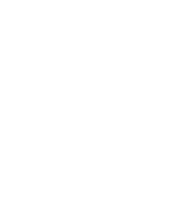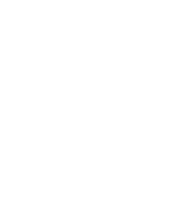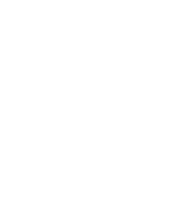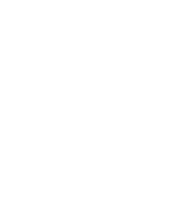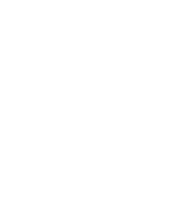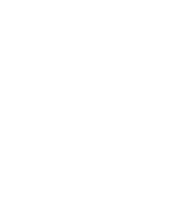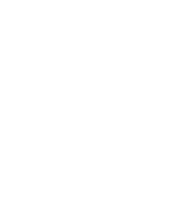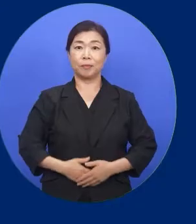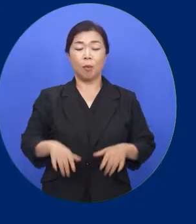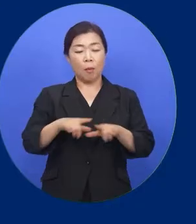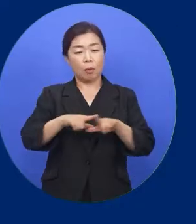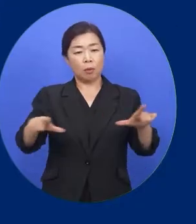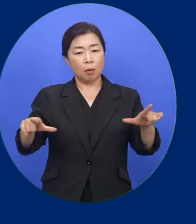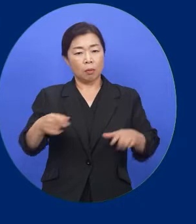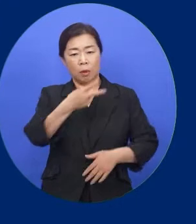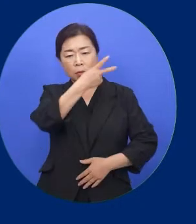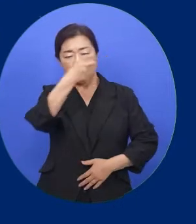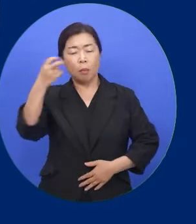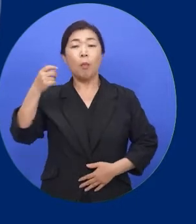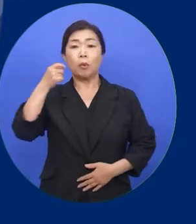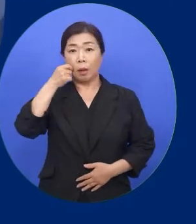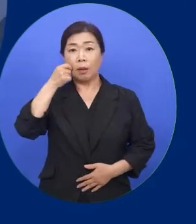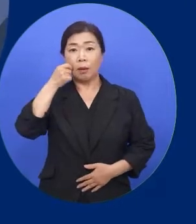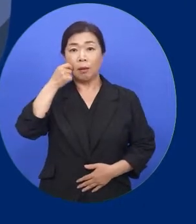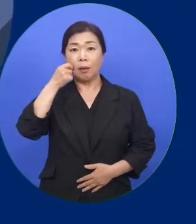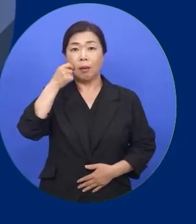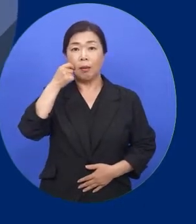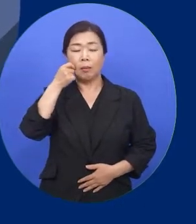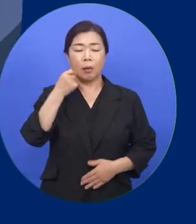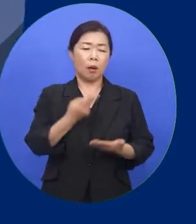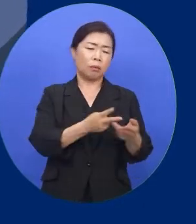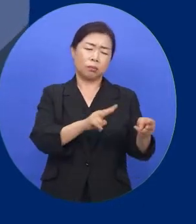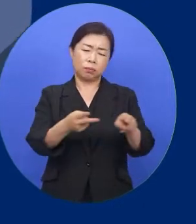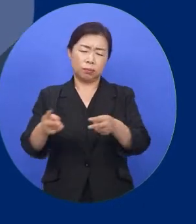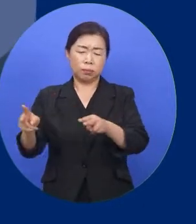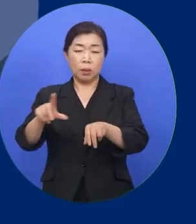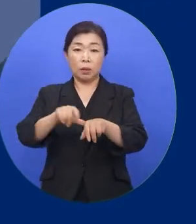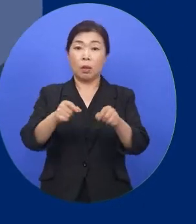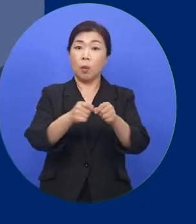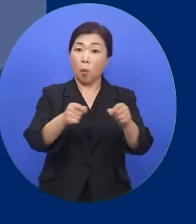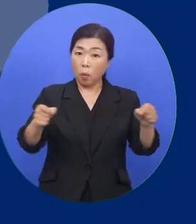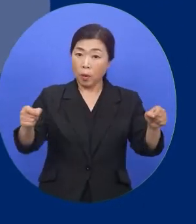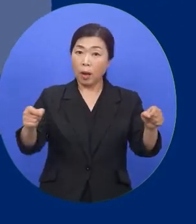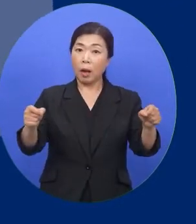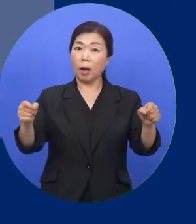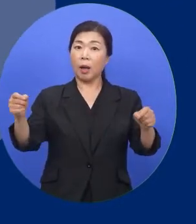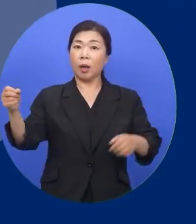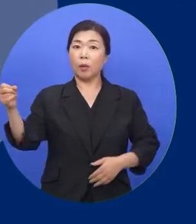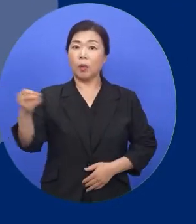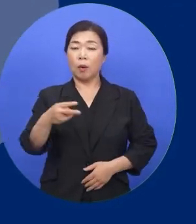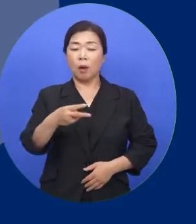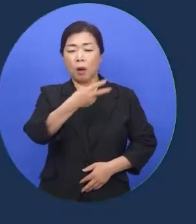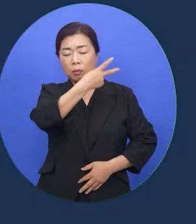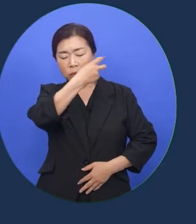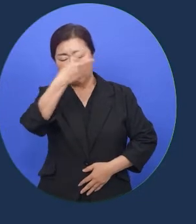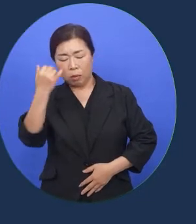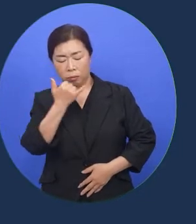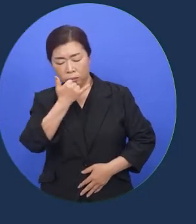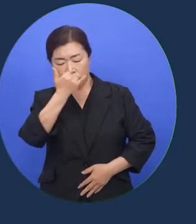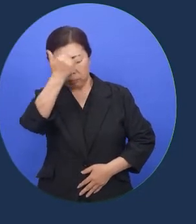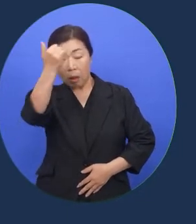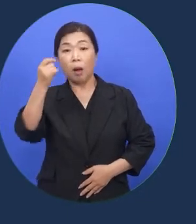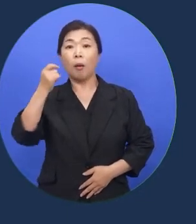대처법. 평소와 다르게 쉽게 잠들지 못하고 뒤척이는 시간이 길어지거나